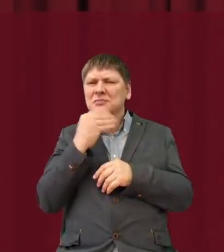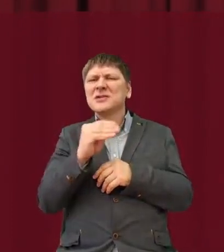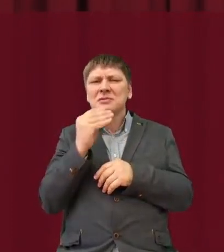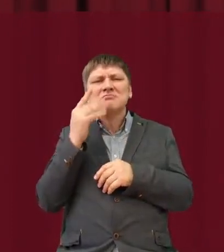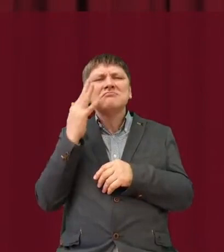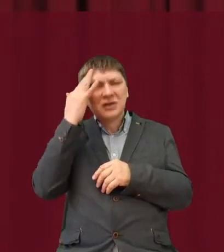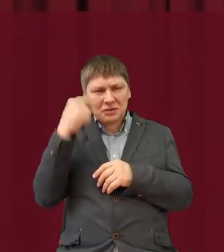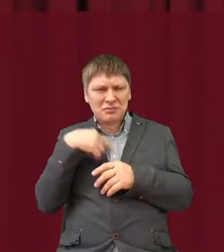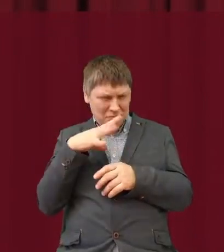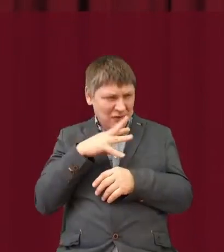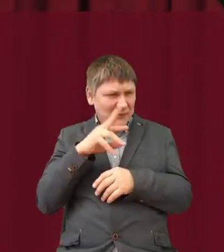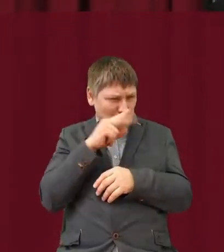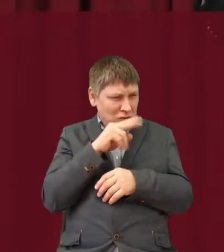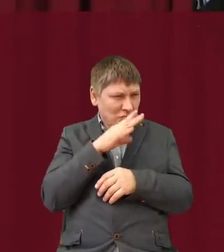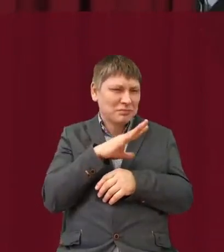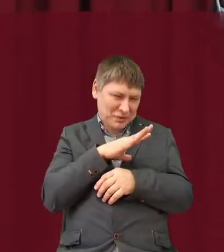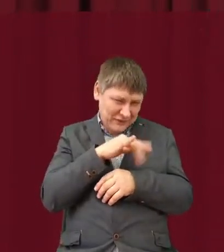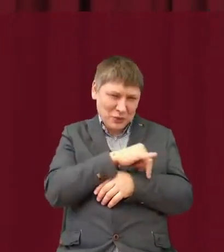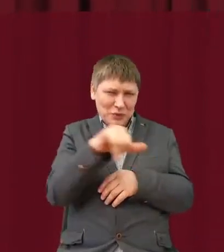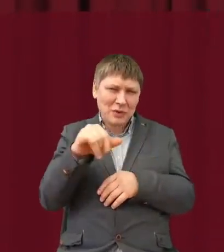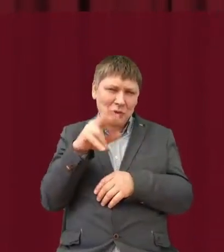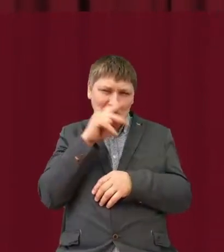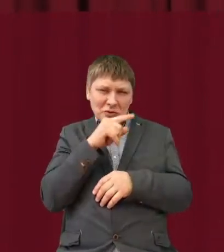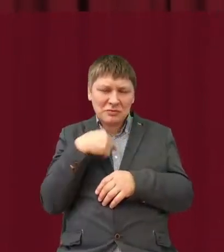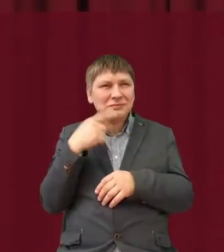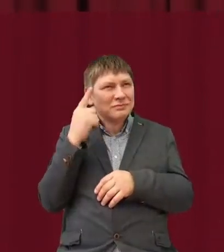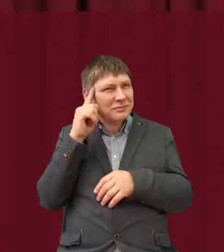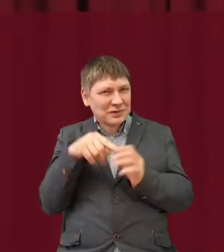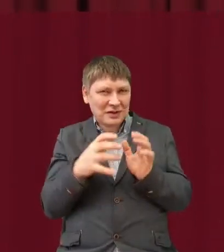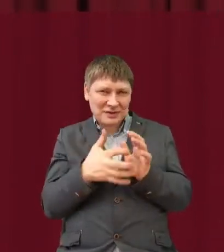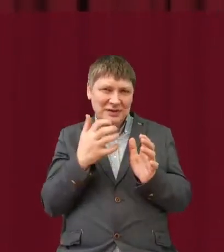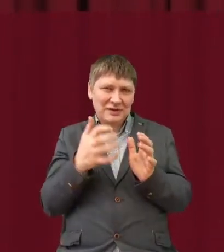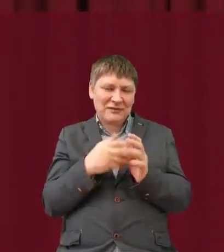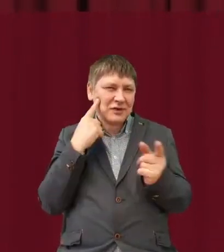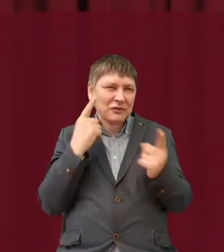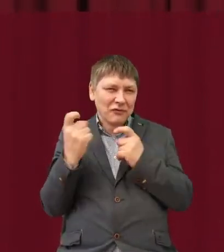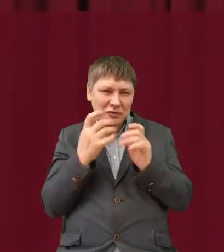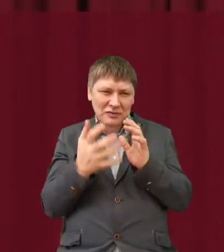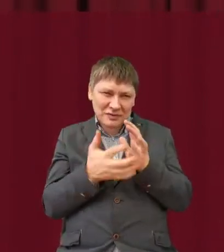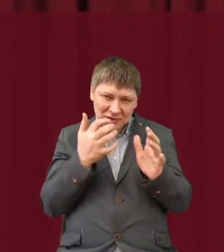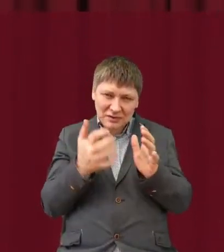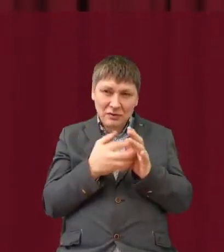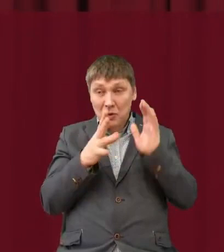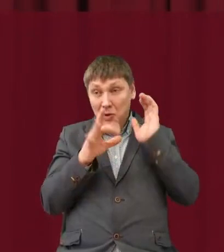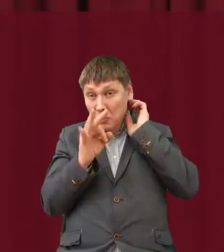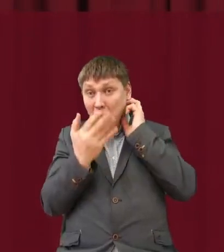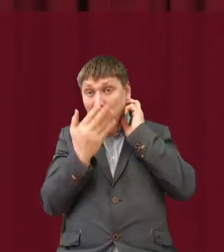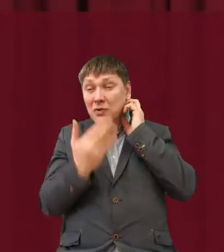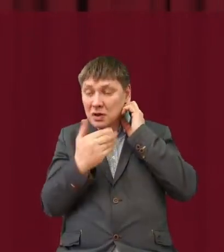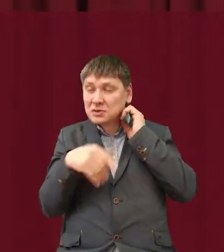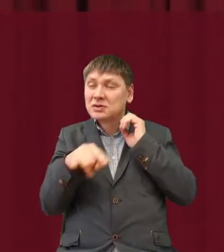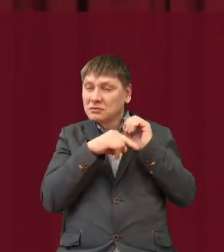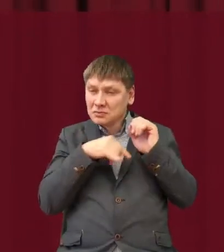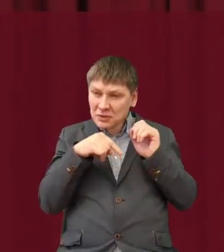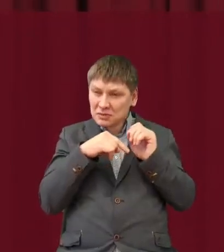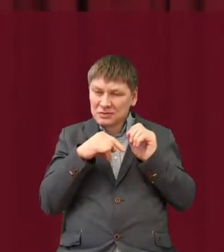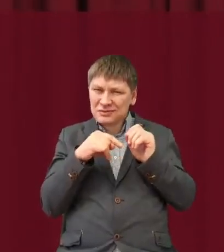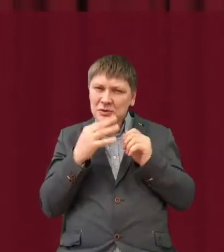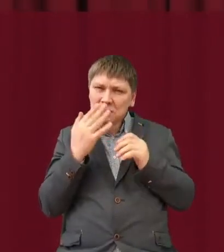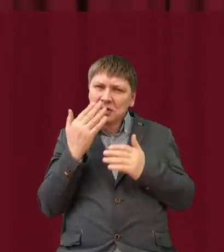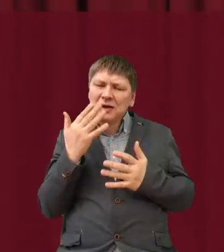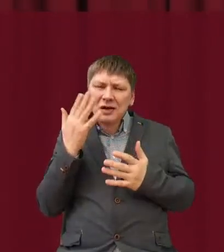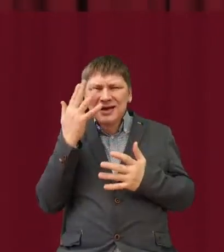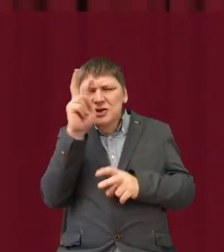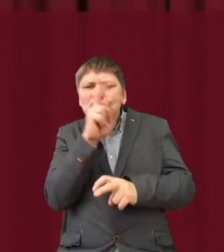и мы ошибаемся мы не имеем достаточно знания достаточной информации но если мы стремимся к истине